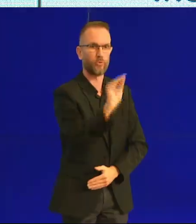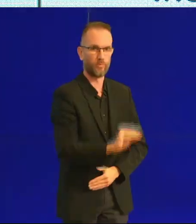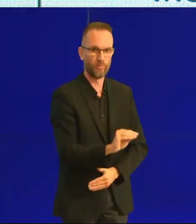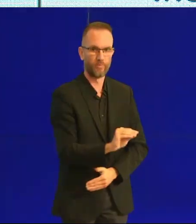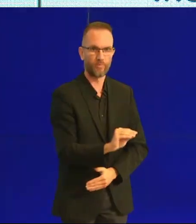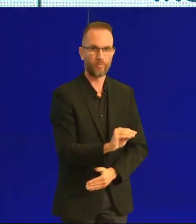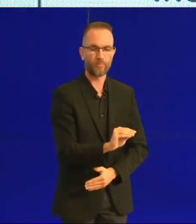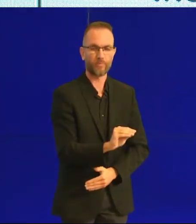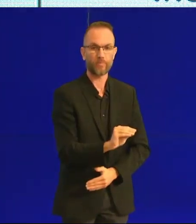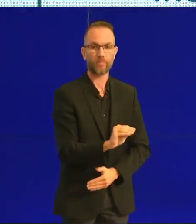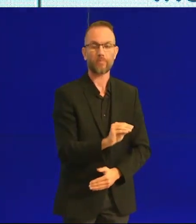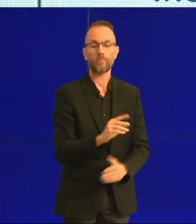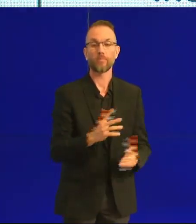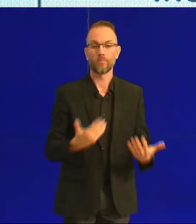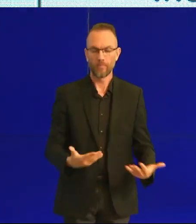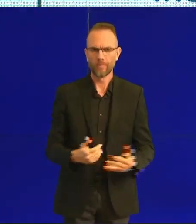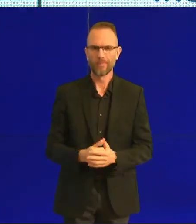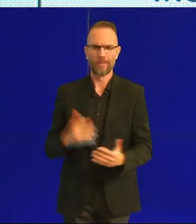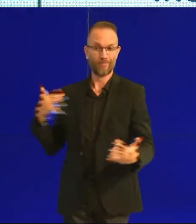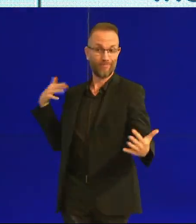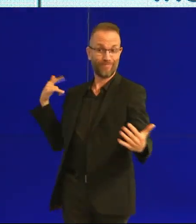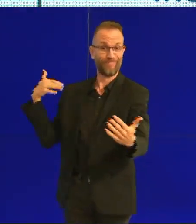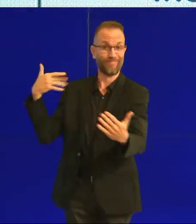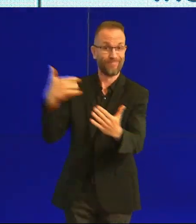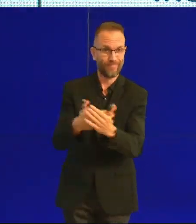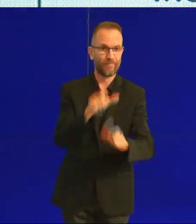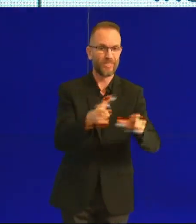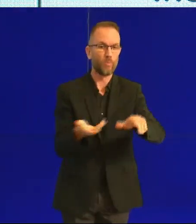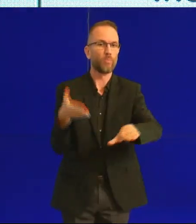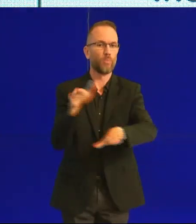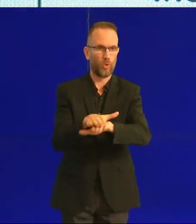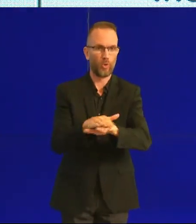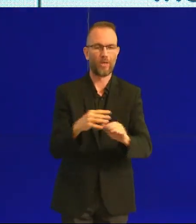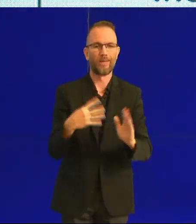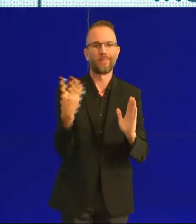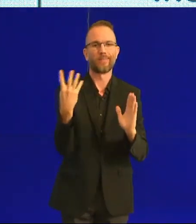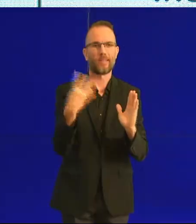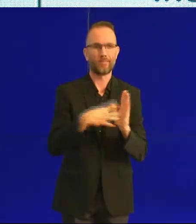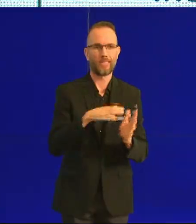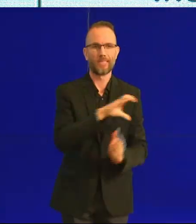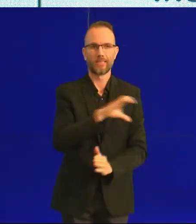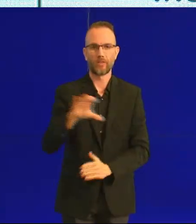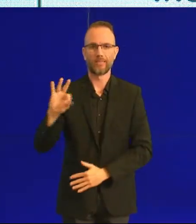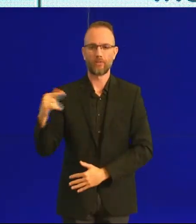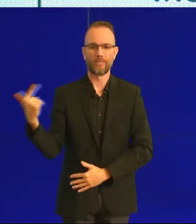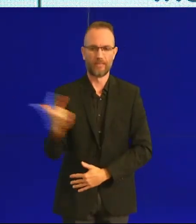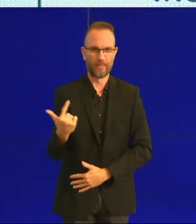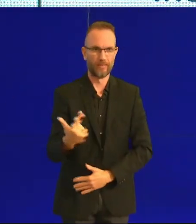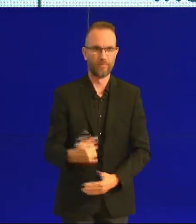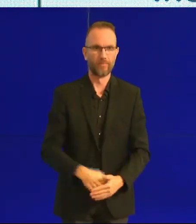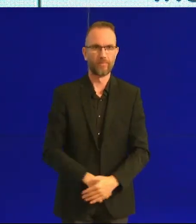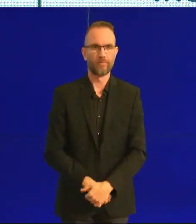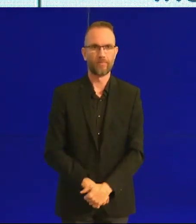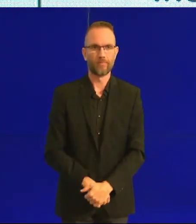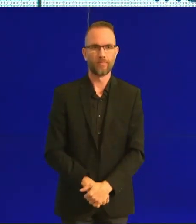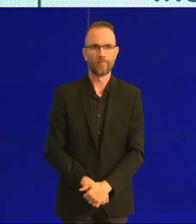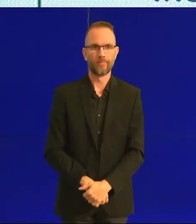un chiffre qui comprend à la fois les cas confirmés d'infection à cornas virus et les cas suspects et